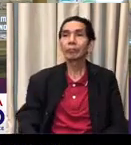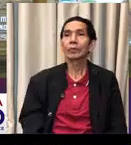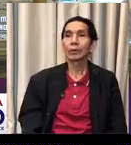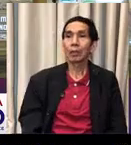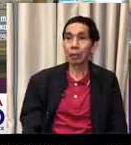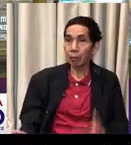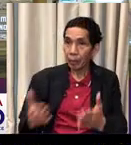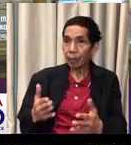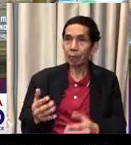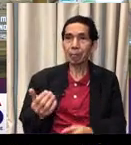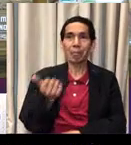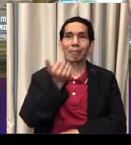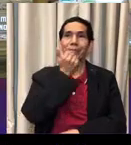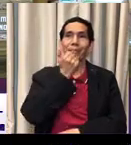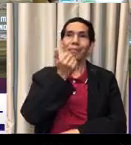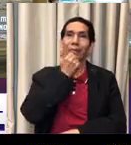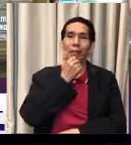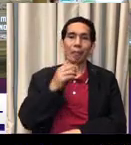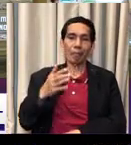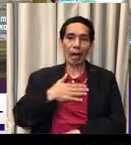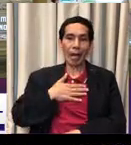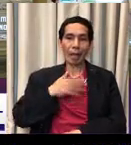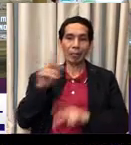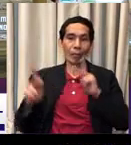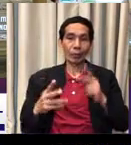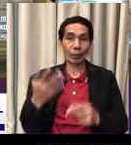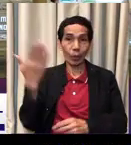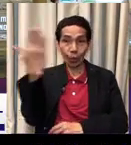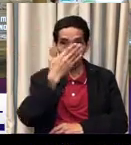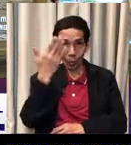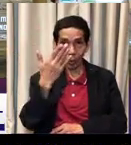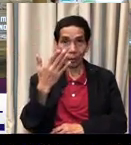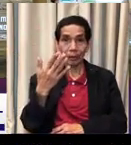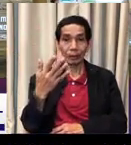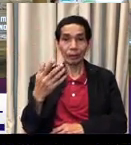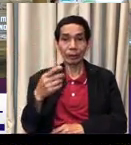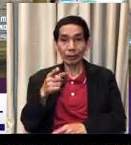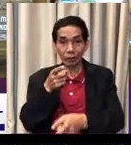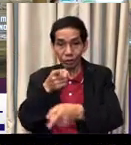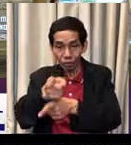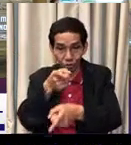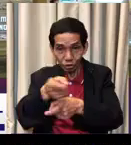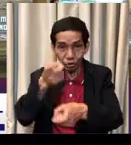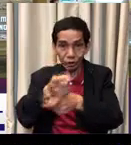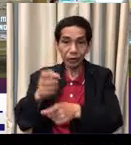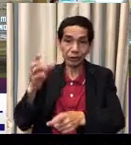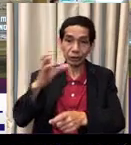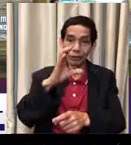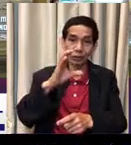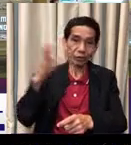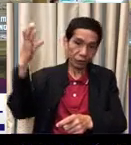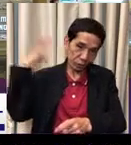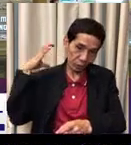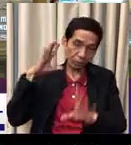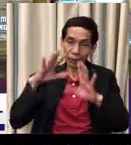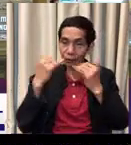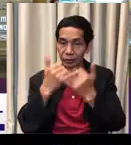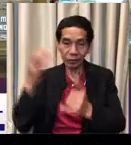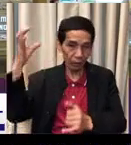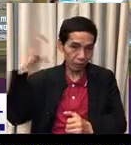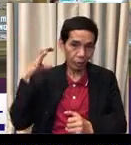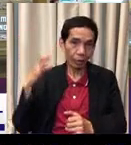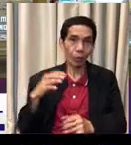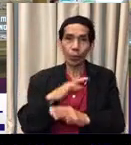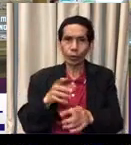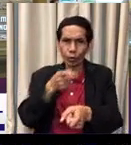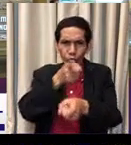baka kasi mamali tayo, mga kababayang nanonood. Mapagbintangan natin si chairman, mapagbintangan natin si, ano, wala